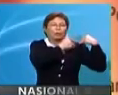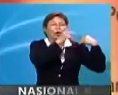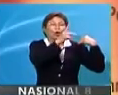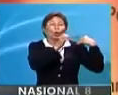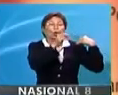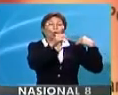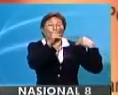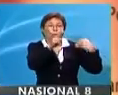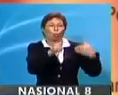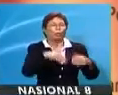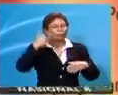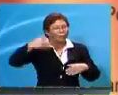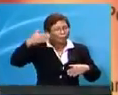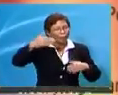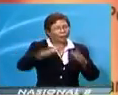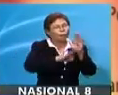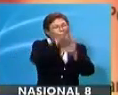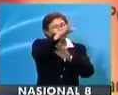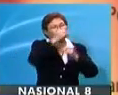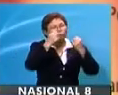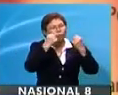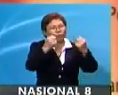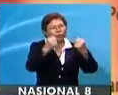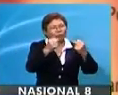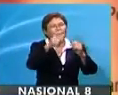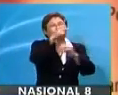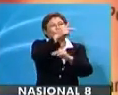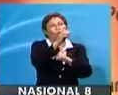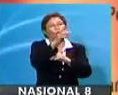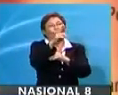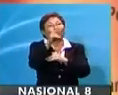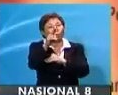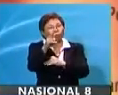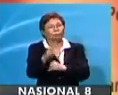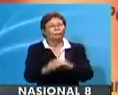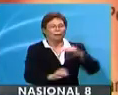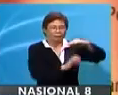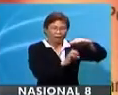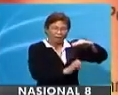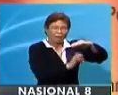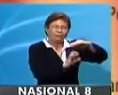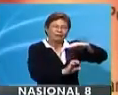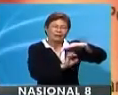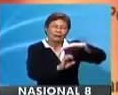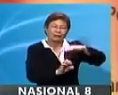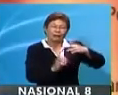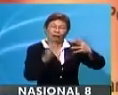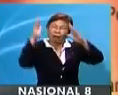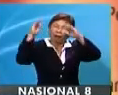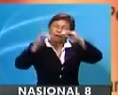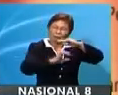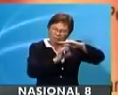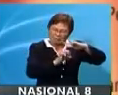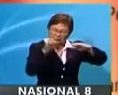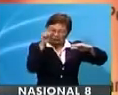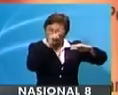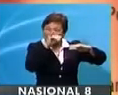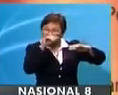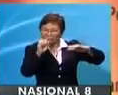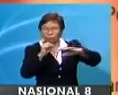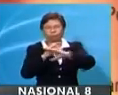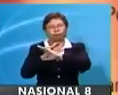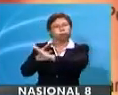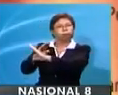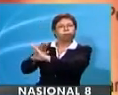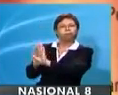kita membangunkan dan juga memantapkan dari segi kurikulum supaya elemen-elemen ekstremisme ini dapat kita kekang.